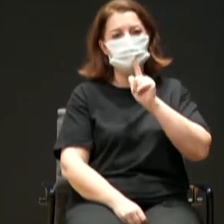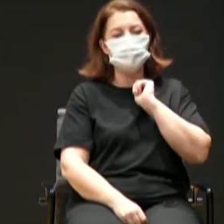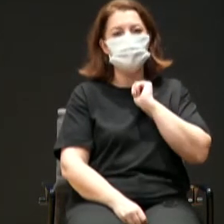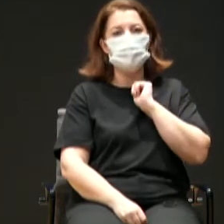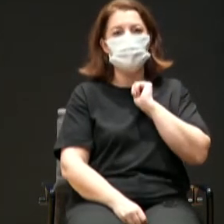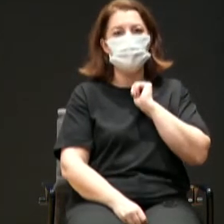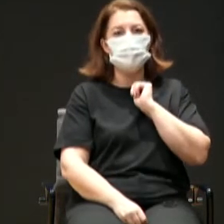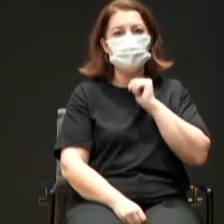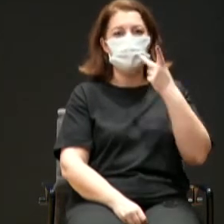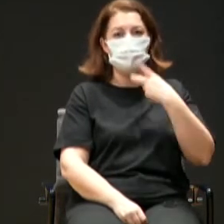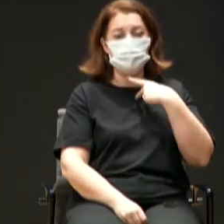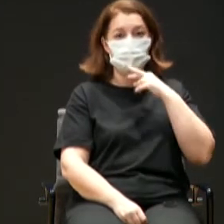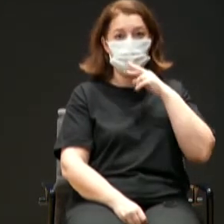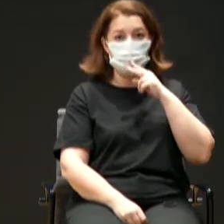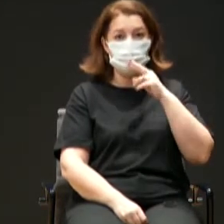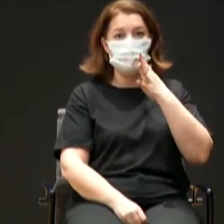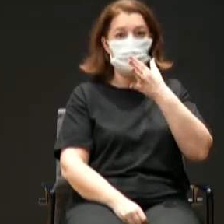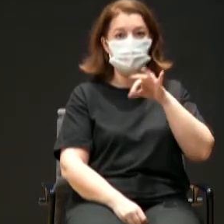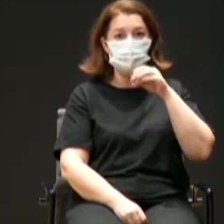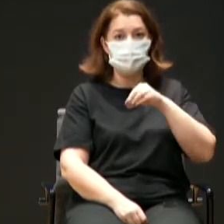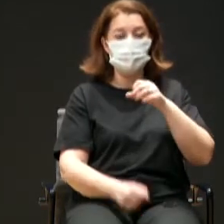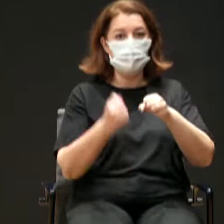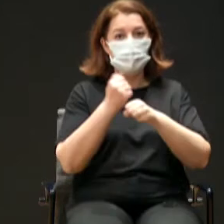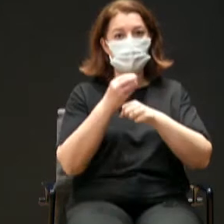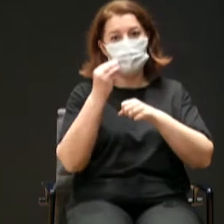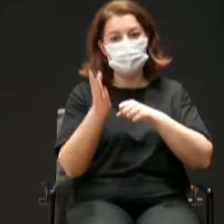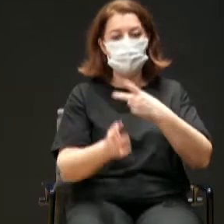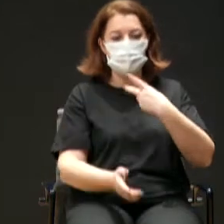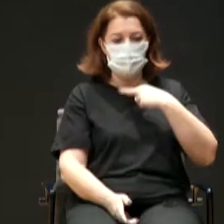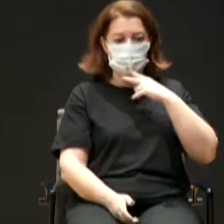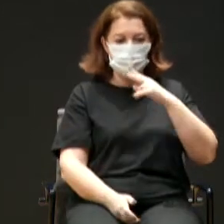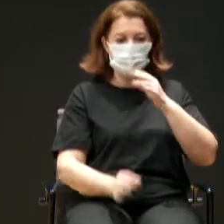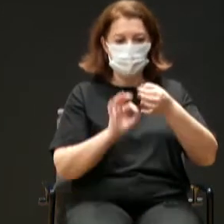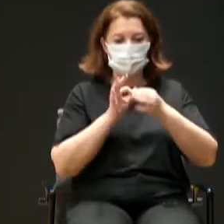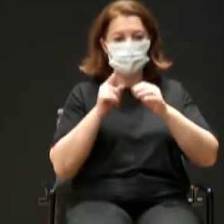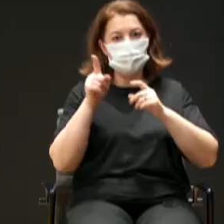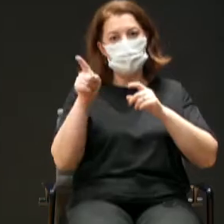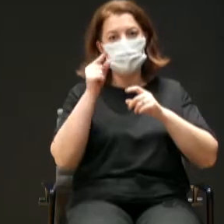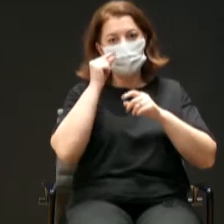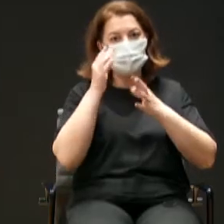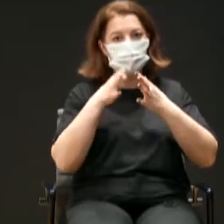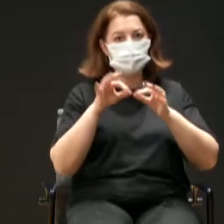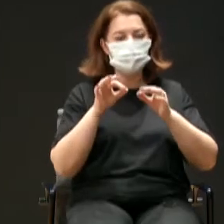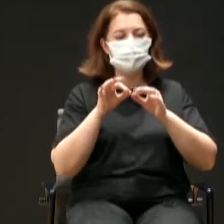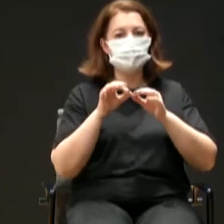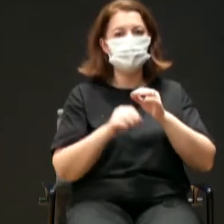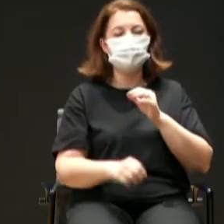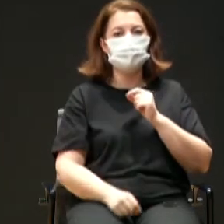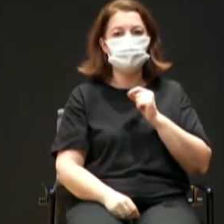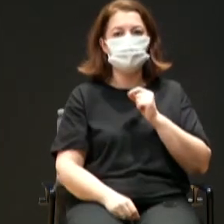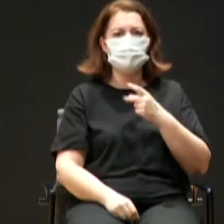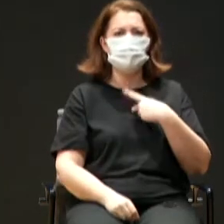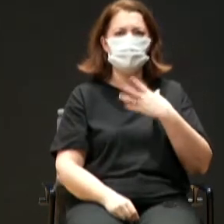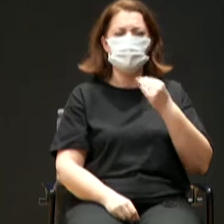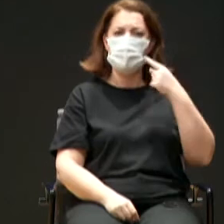benim konuşmalarımı hazırlamak üzerine görevlendirin. Benim konuşma metinlerimi Erkan Bey hazırlasın. Yok, siz onu kendi konuşmalarınızı kendiniz hazırlarsınız. Çok